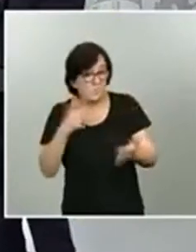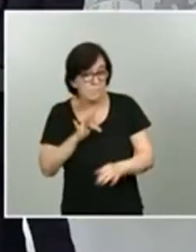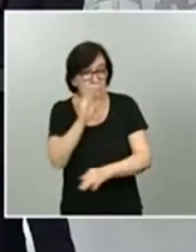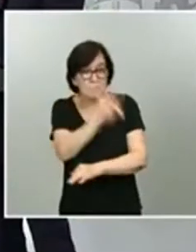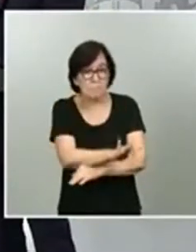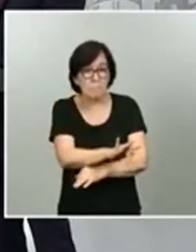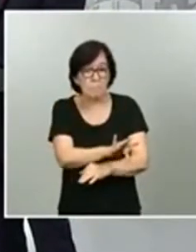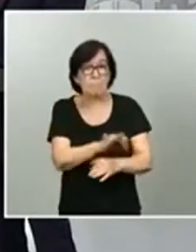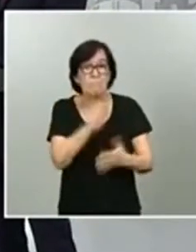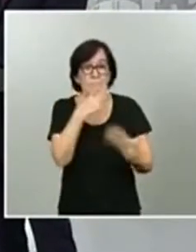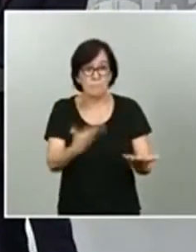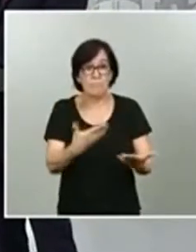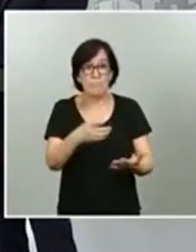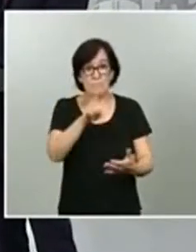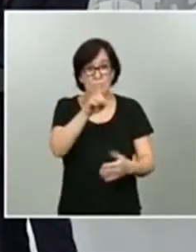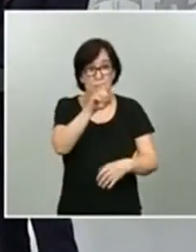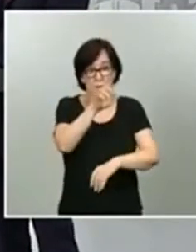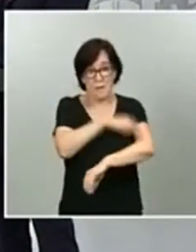al primer ministro Conte.